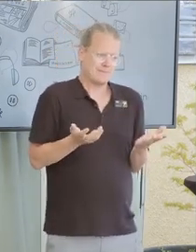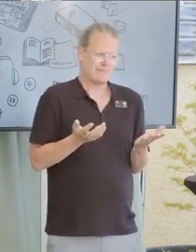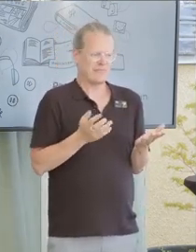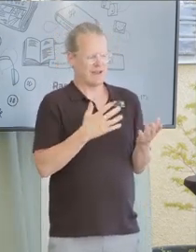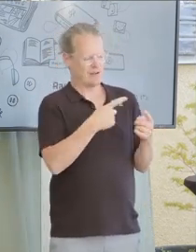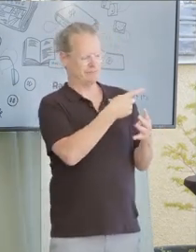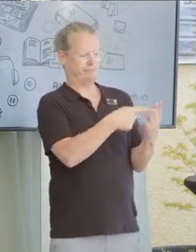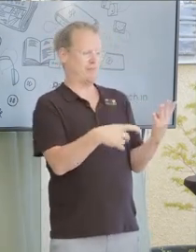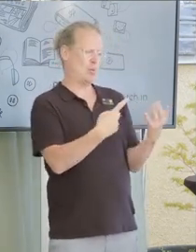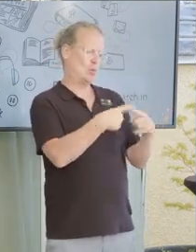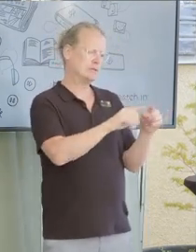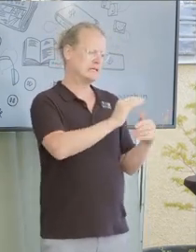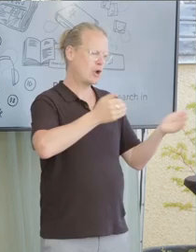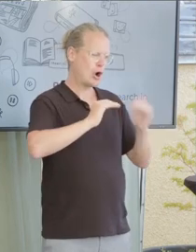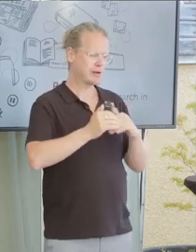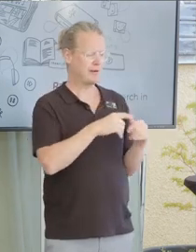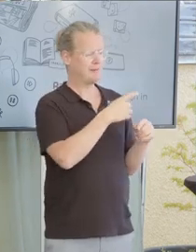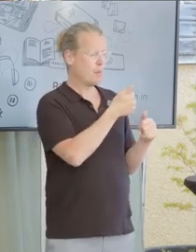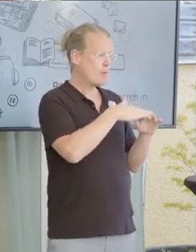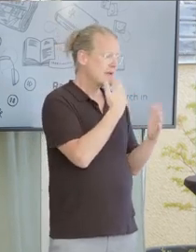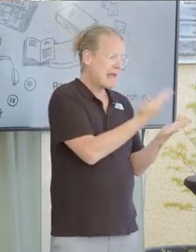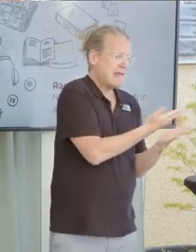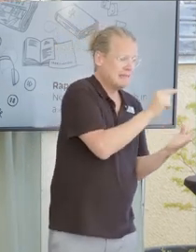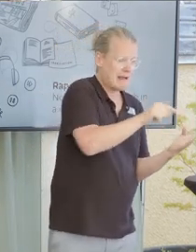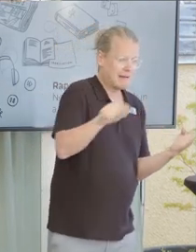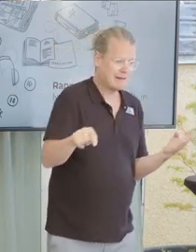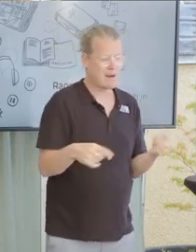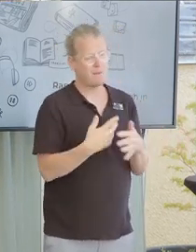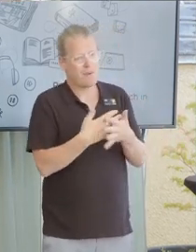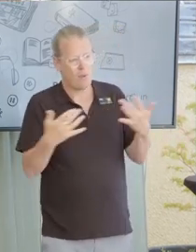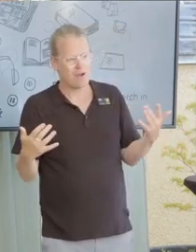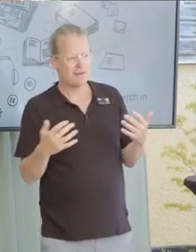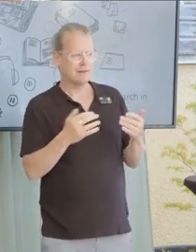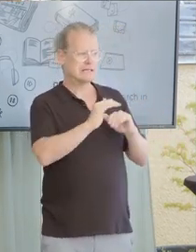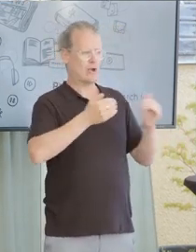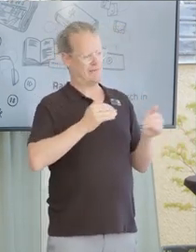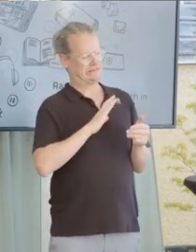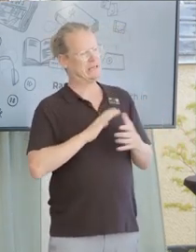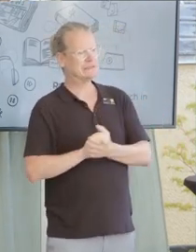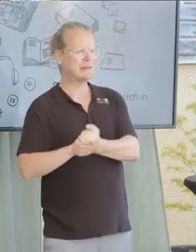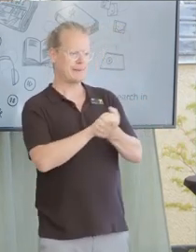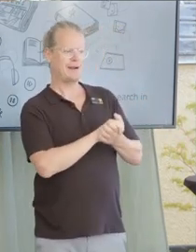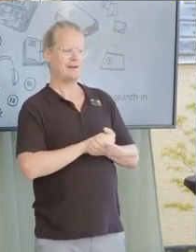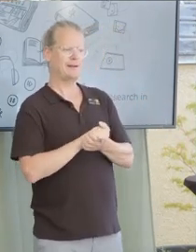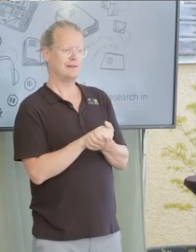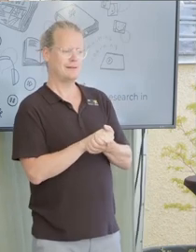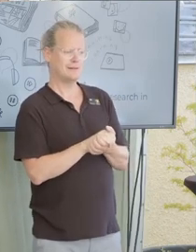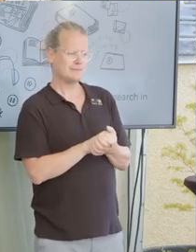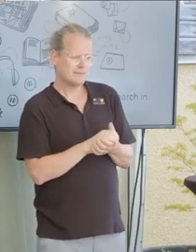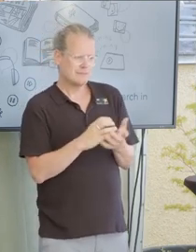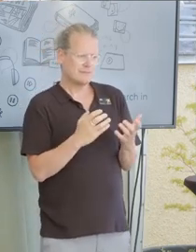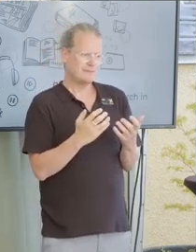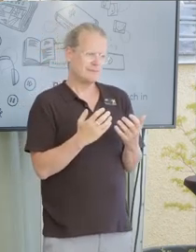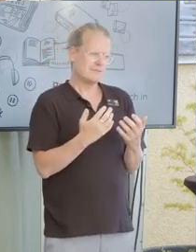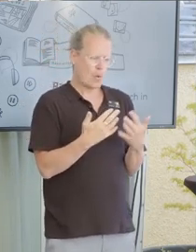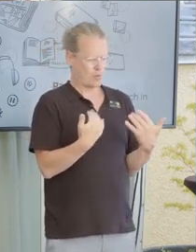man studerar, men det är också väldigt många svar som är genomgående, alltså många utmaningar som man, trots att vi har en ny europeisk lagstiftning på